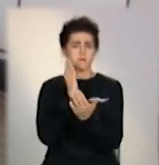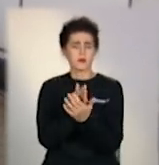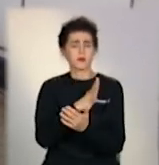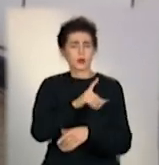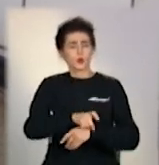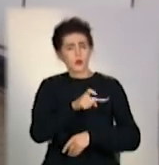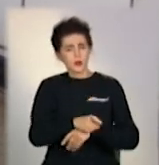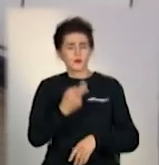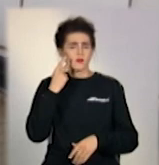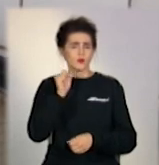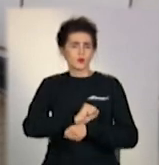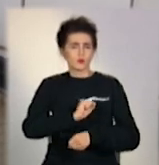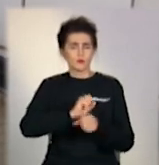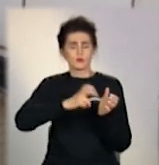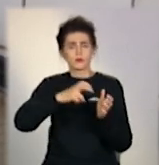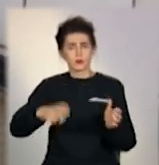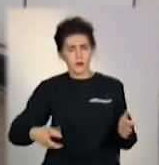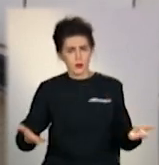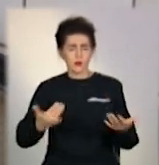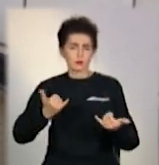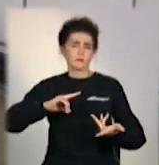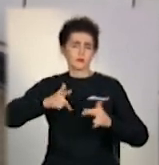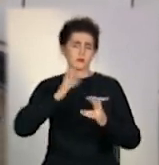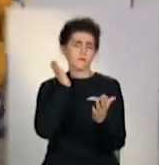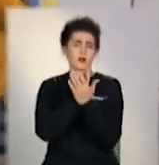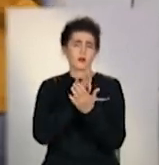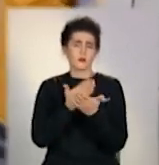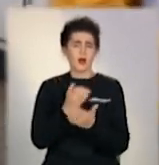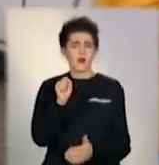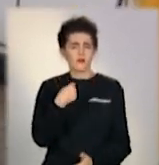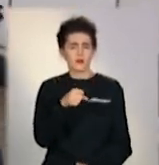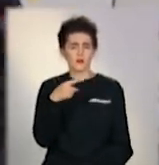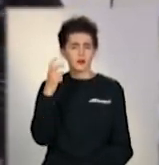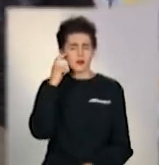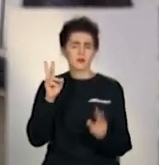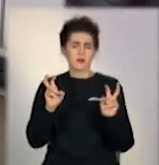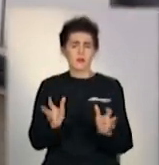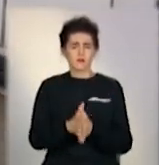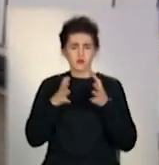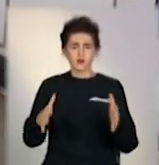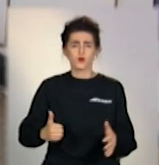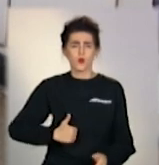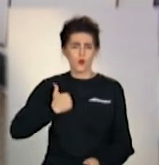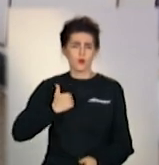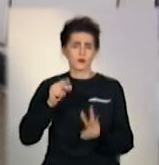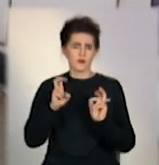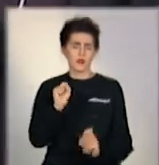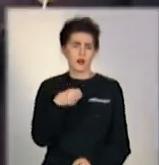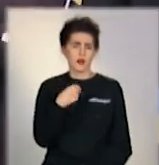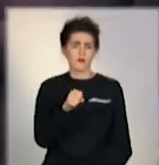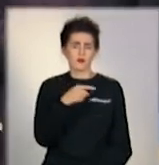Донецка, всегда у нас останавливался. А теперь будет из Авдіївки ездить до Києва. Это большая гордость, что поезд называется